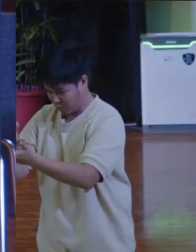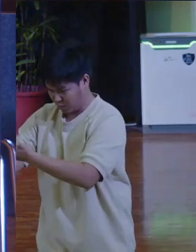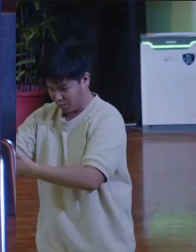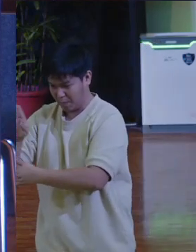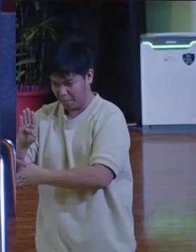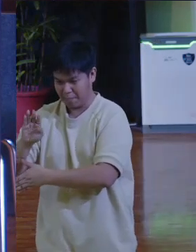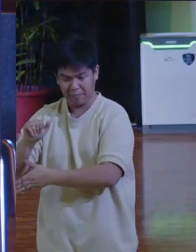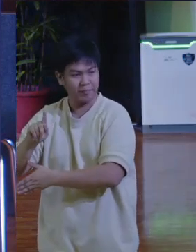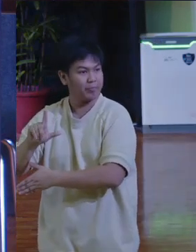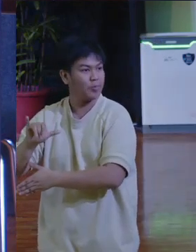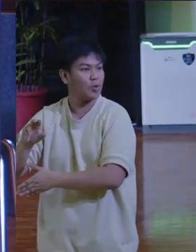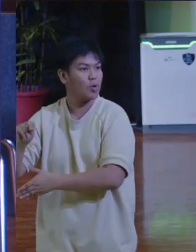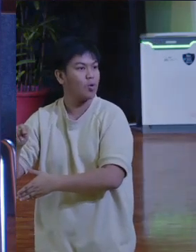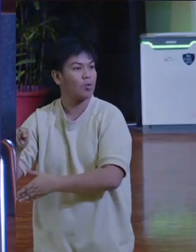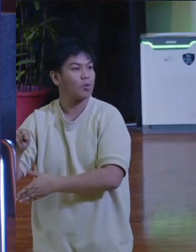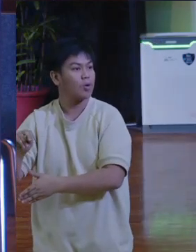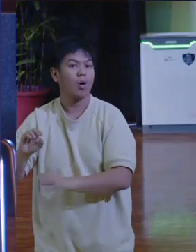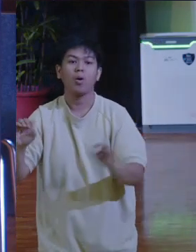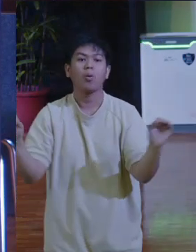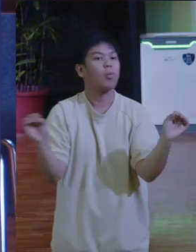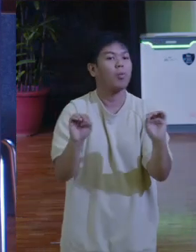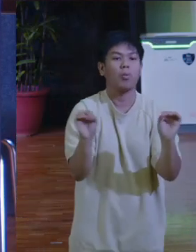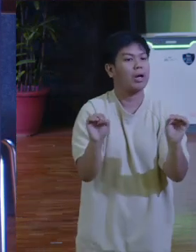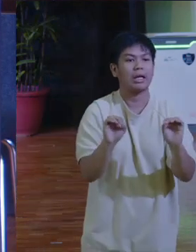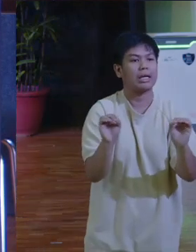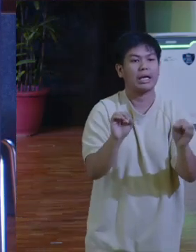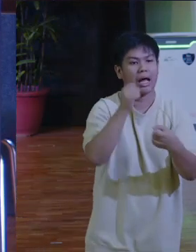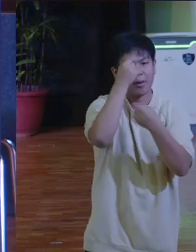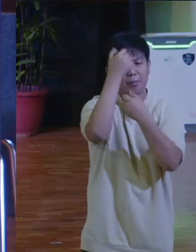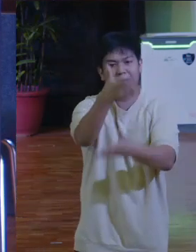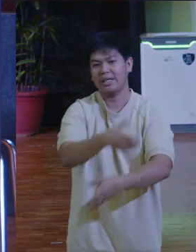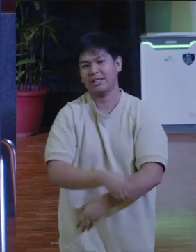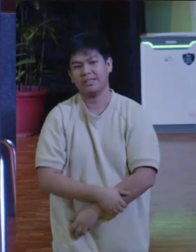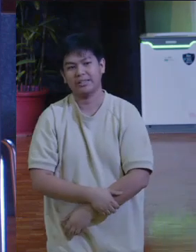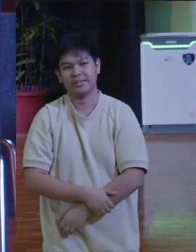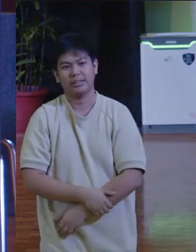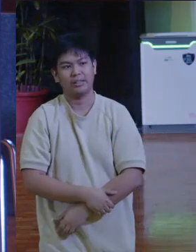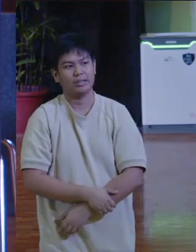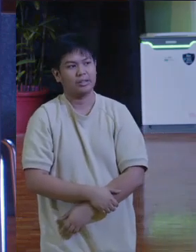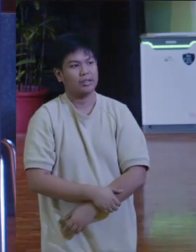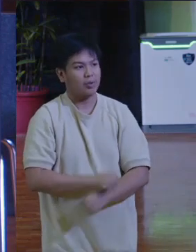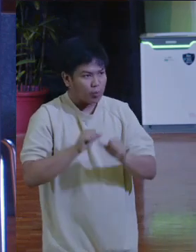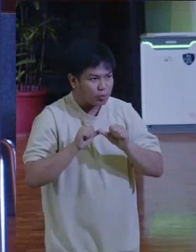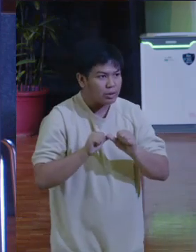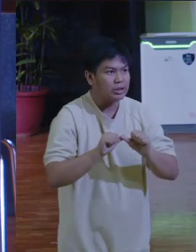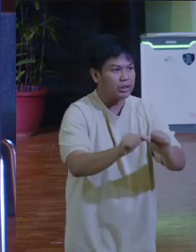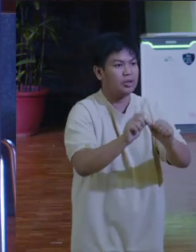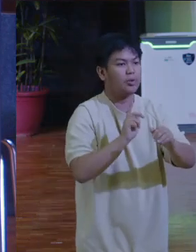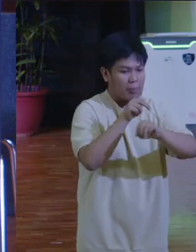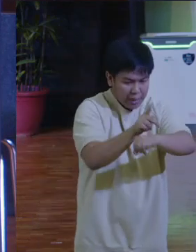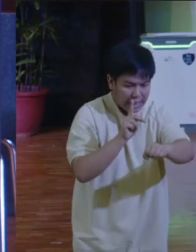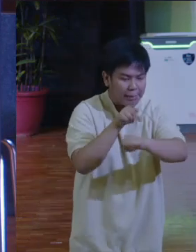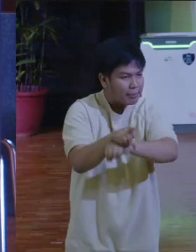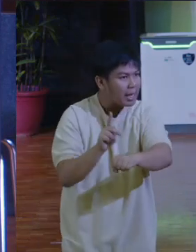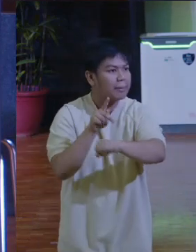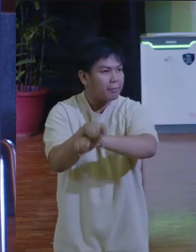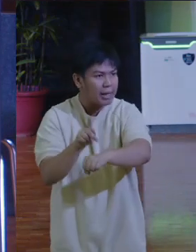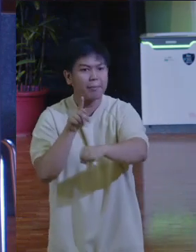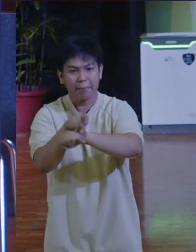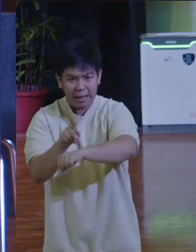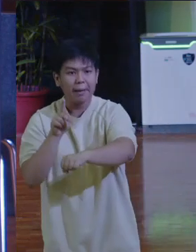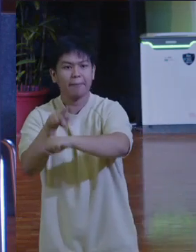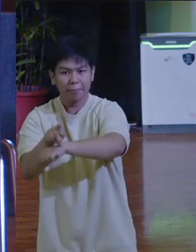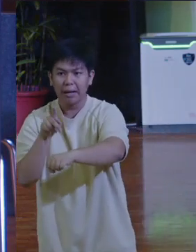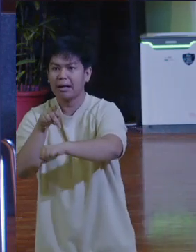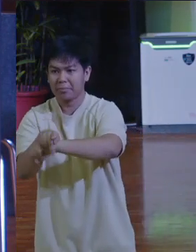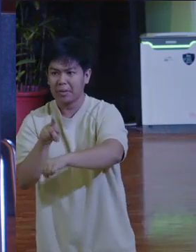had enjoyed its Sabbaths. Ilan Sabbaths po ang hindi nila sinunod? 70. Ang